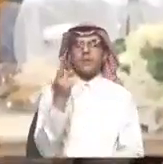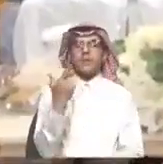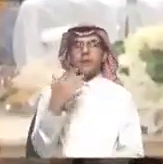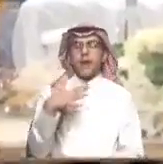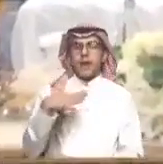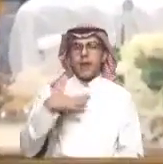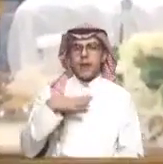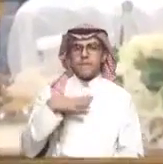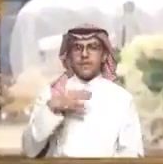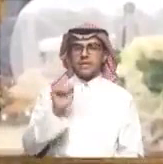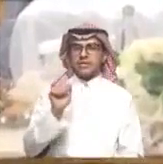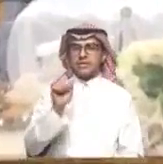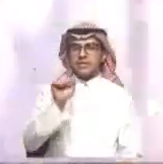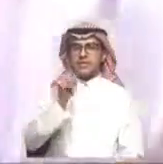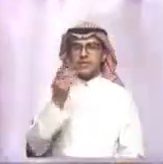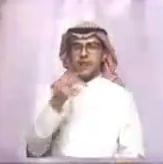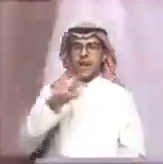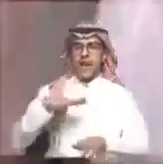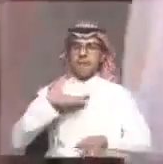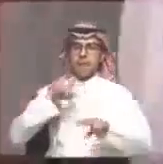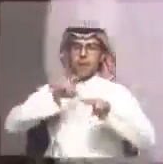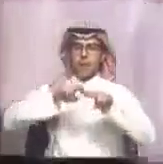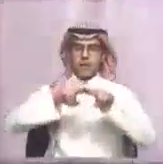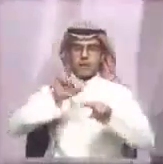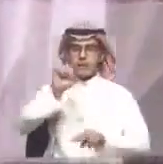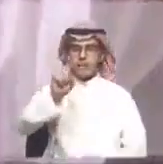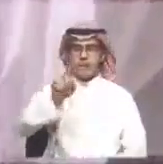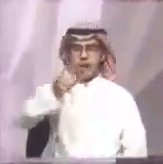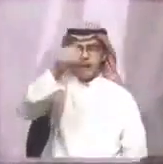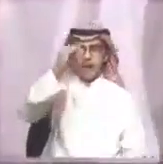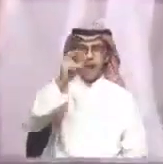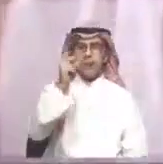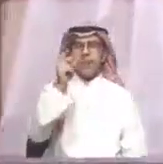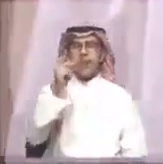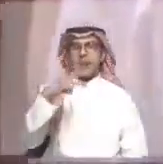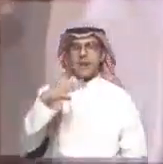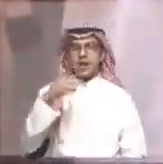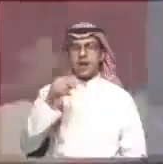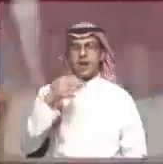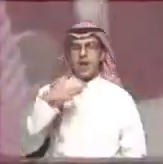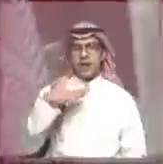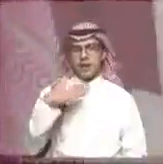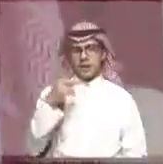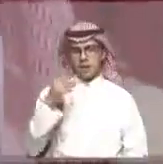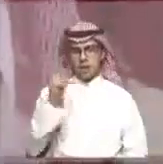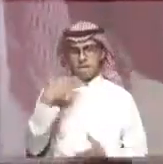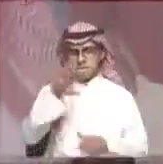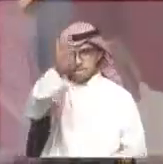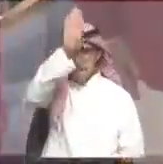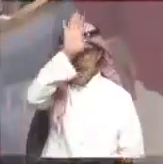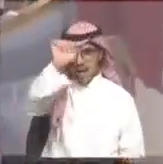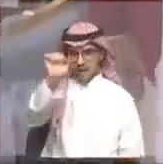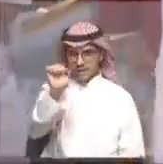من صاحب السمو الشيخ صباح الأحمد الصباح أمير دولة الكويت، وجلالة الملك عبد الله الثاني ملك المملكة